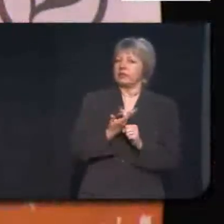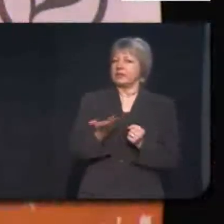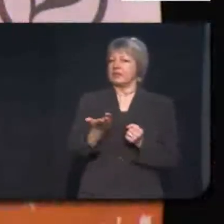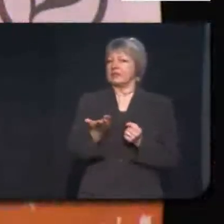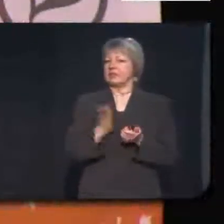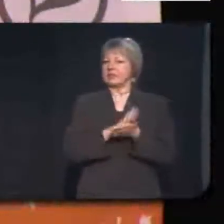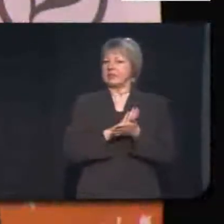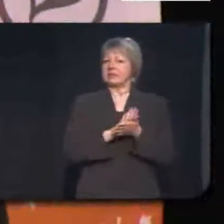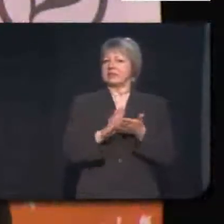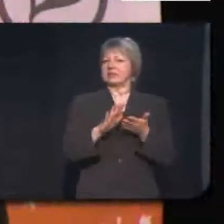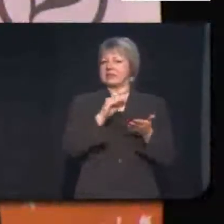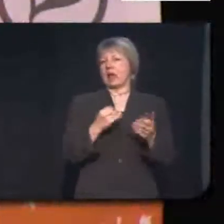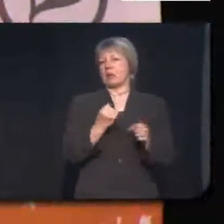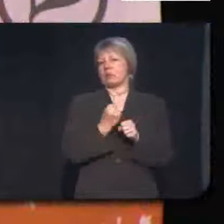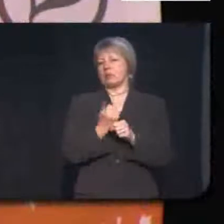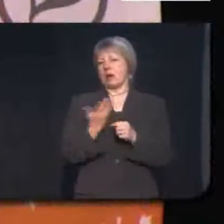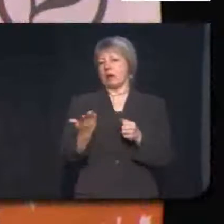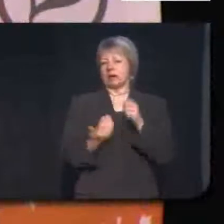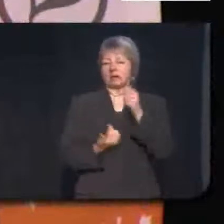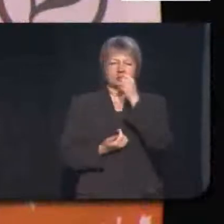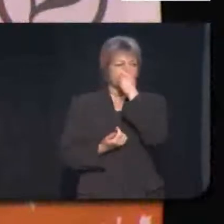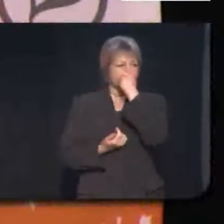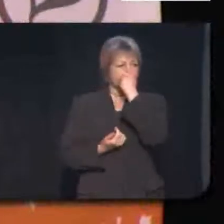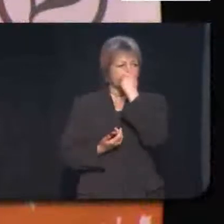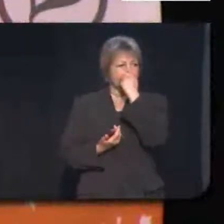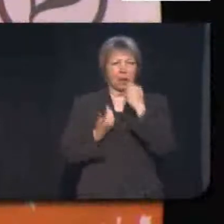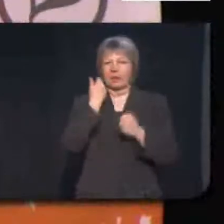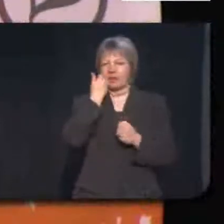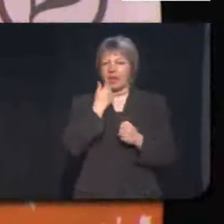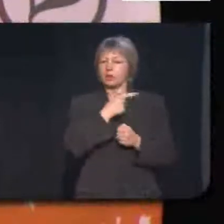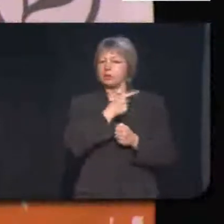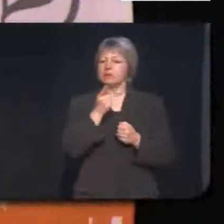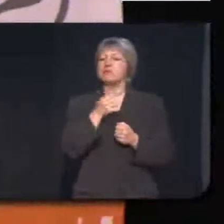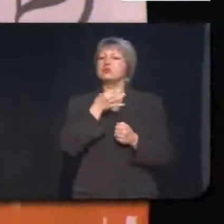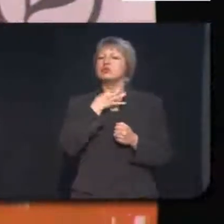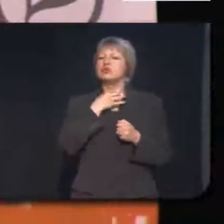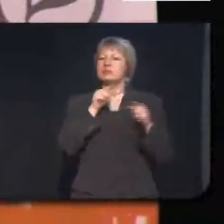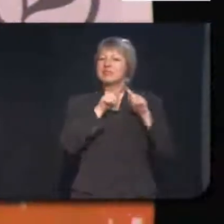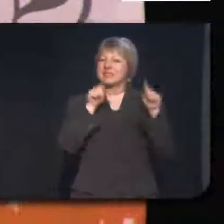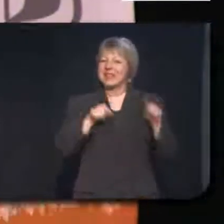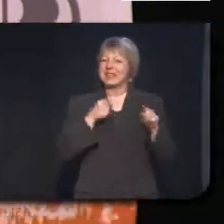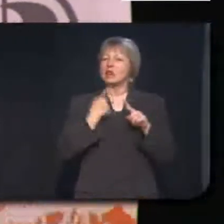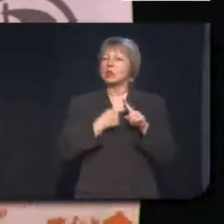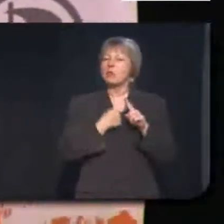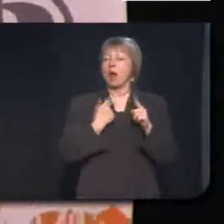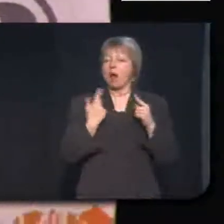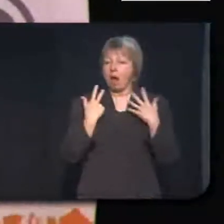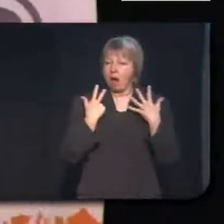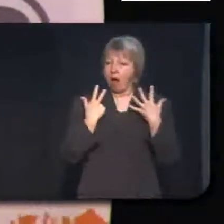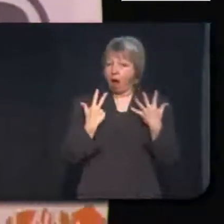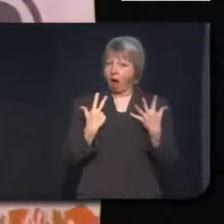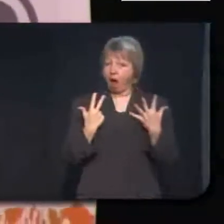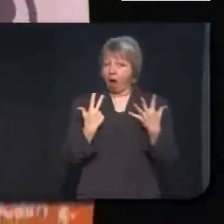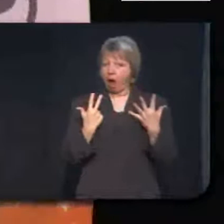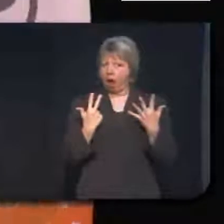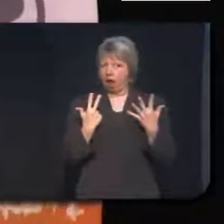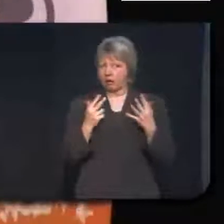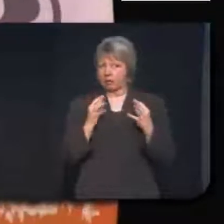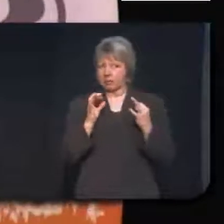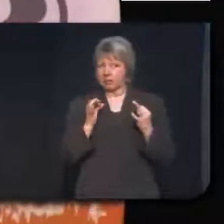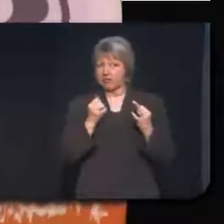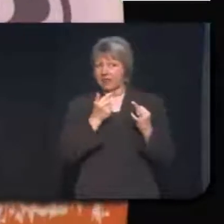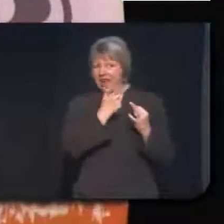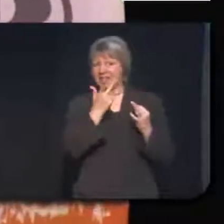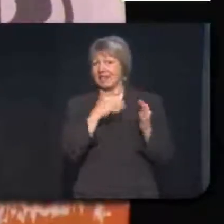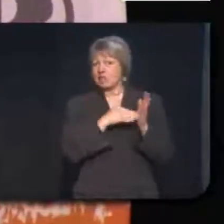zu machen deshalb bitte ich euch alle den Stimmzettel Nummer 8 falls ihr ihn noch habt den etliche davon habe ich